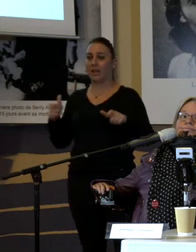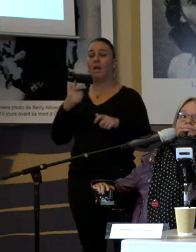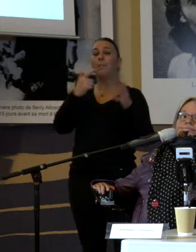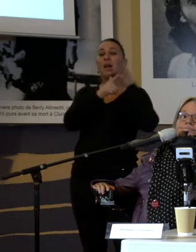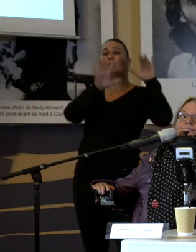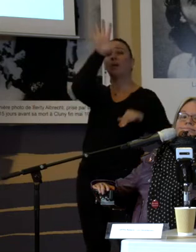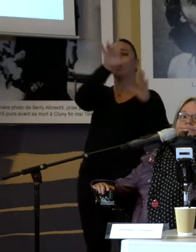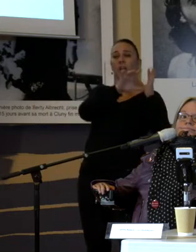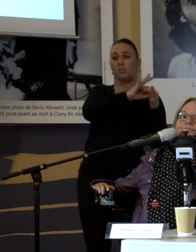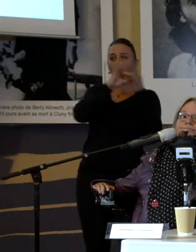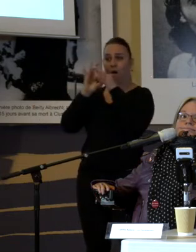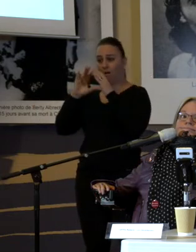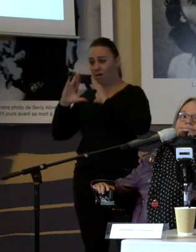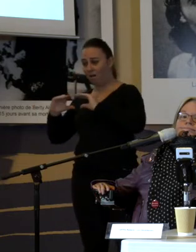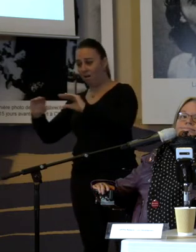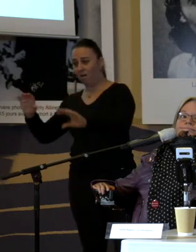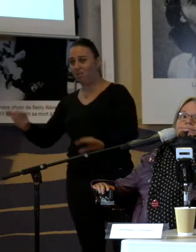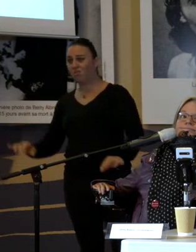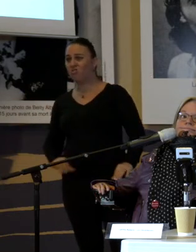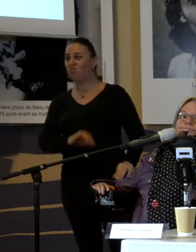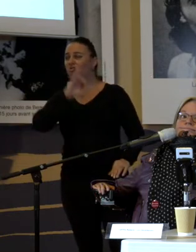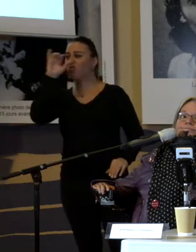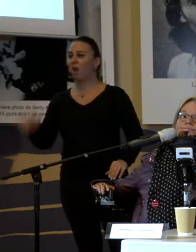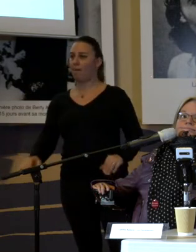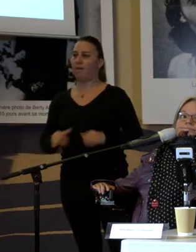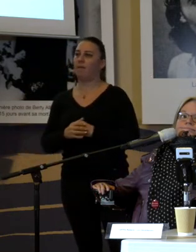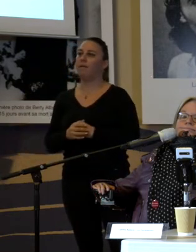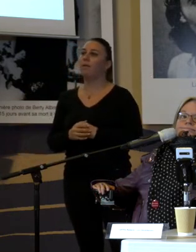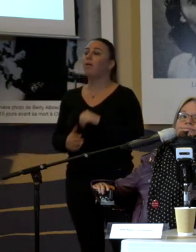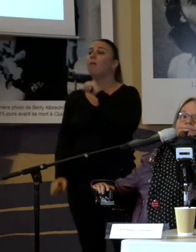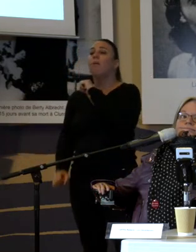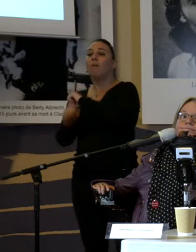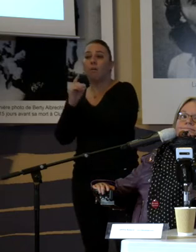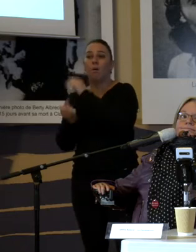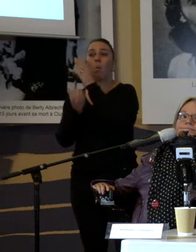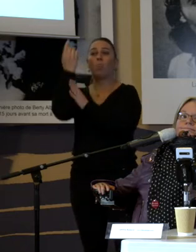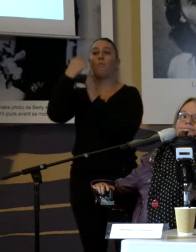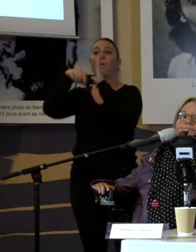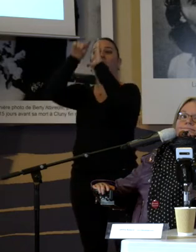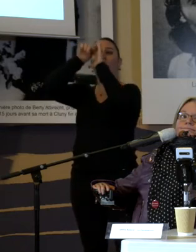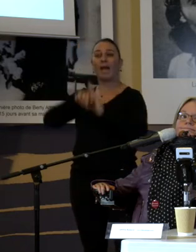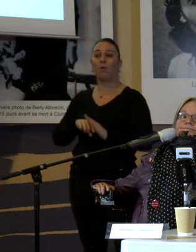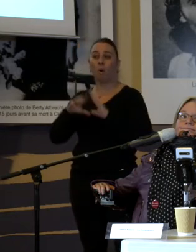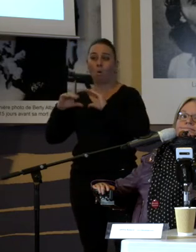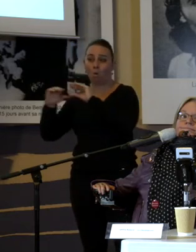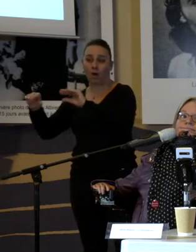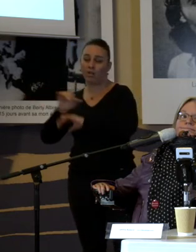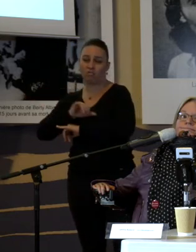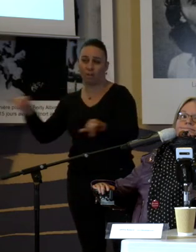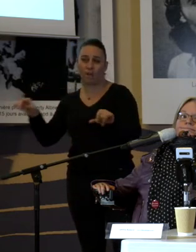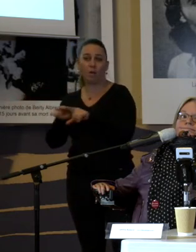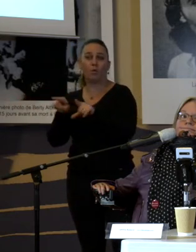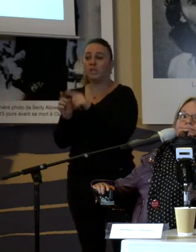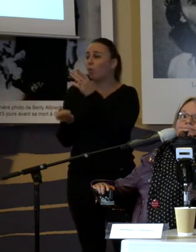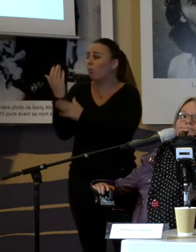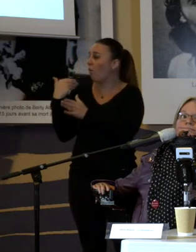n'a jamais été mis en œuvre. Et malheureusement, le nouveau corpus réglementaire n'a pas été davantage mis en œuvre, pas plus que